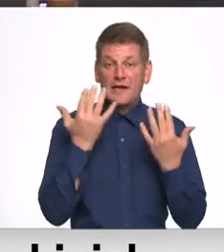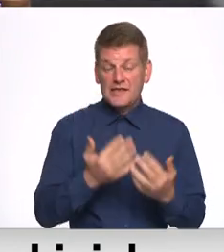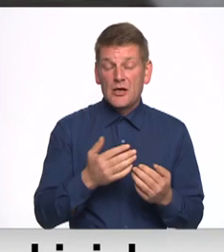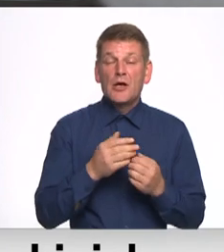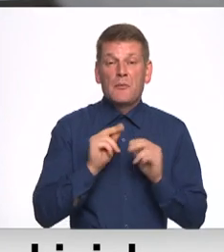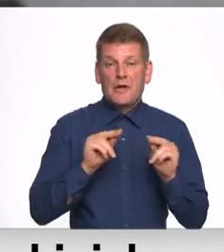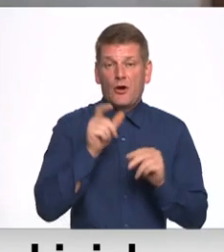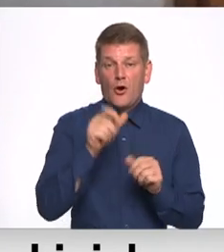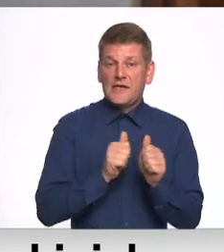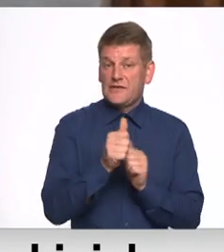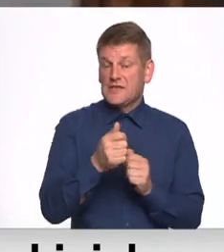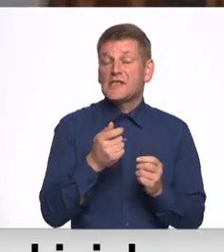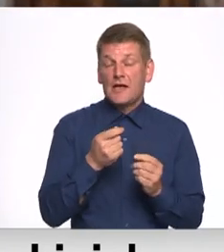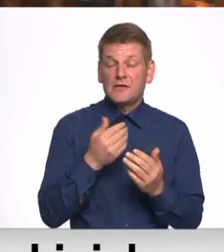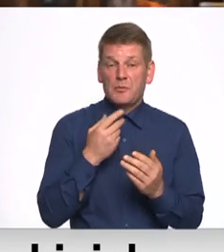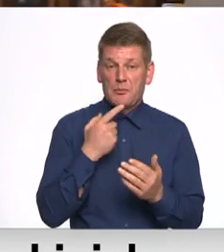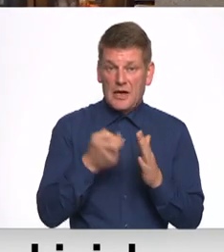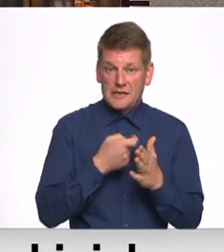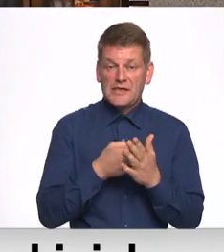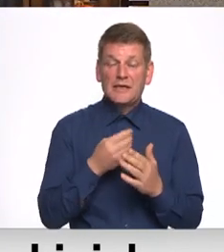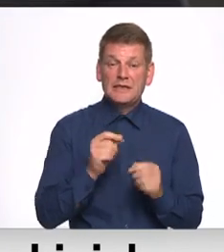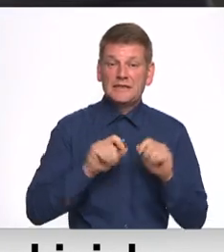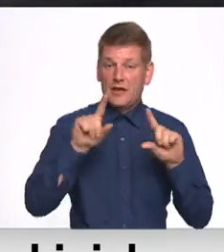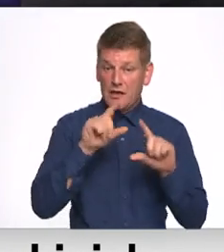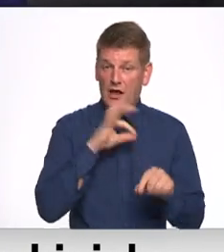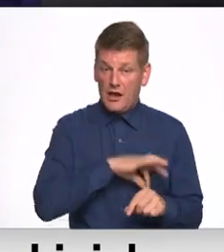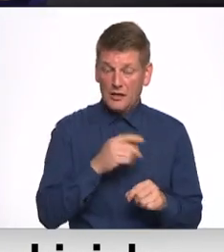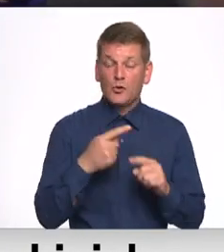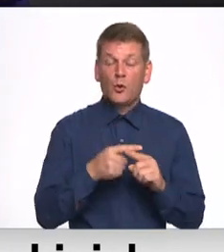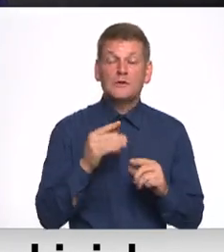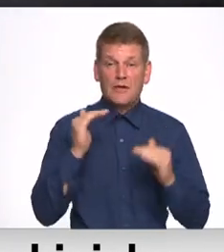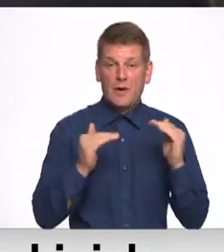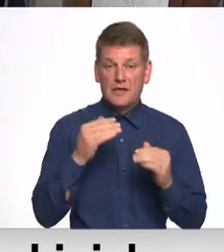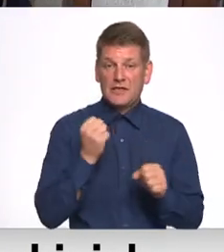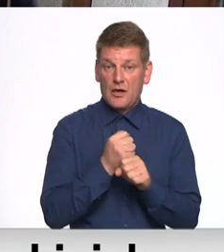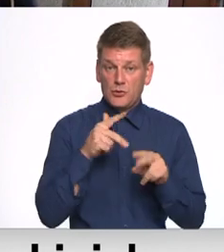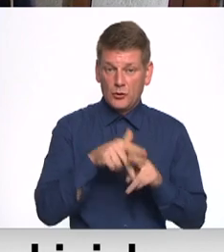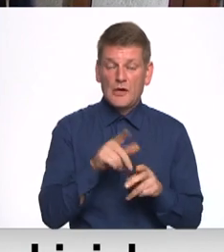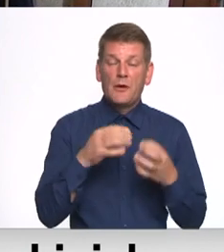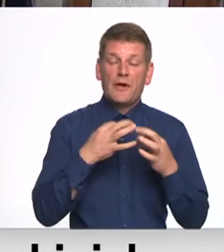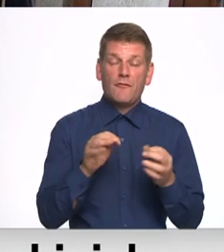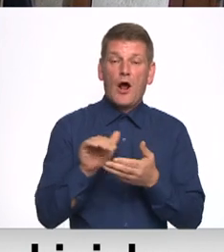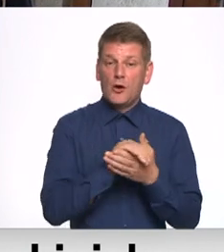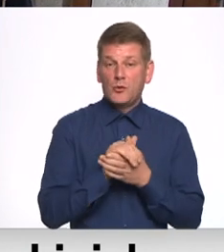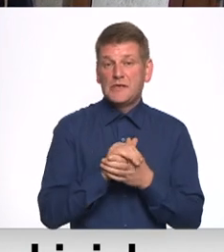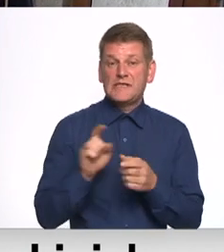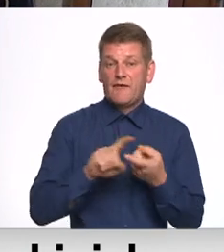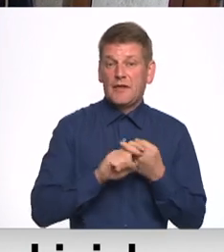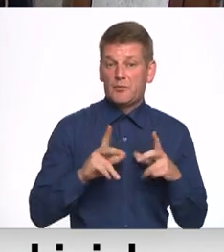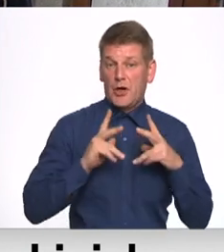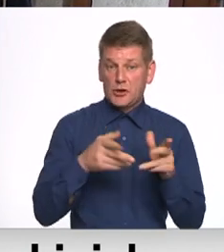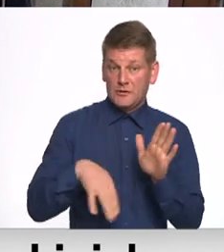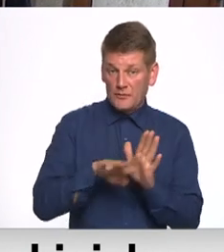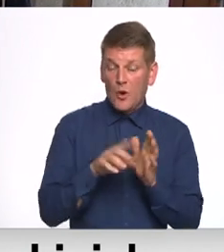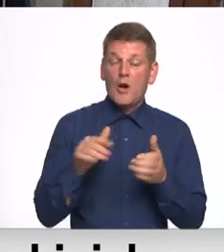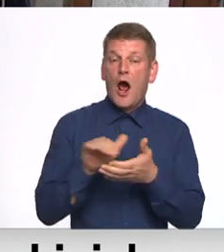izvirzītās prasības, celt algas un sabalansēt darba slodzi. Sarunās piedalīsies arī Latvijas Brīvo arotbiedrību savienības priekšsēdis un arotbiedrība